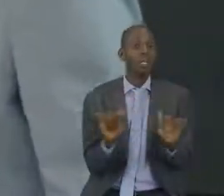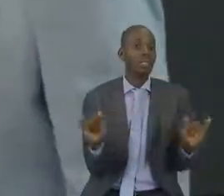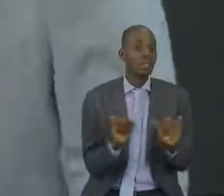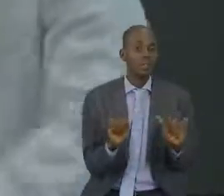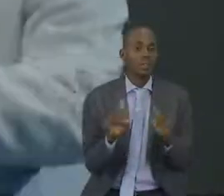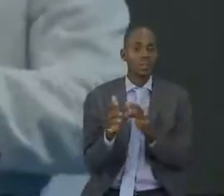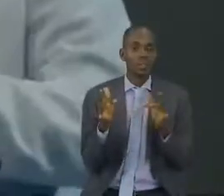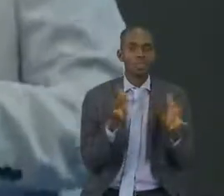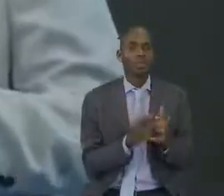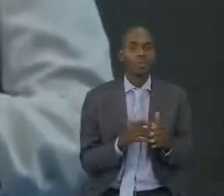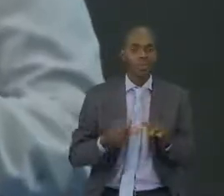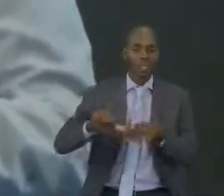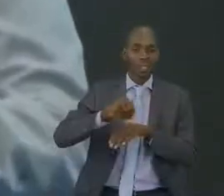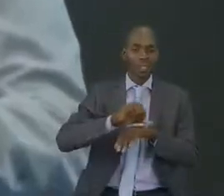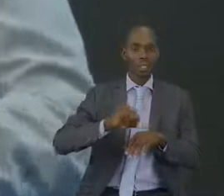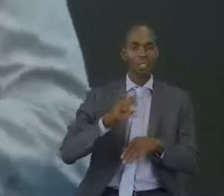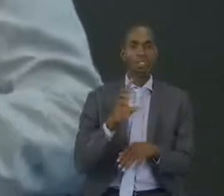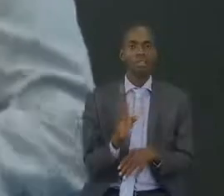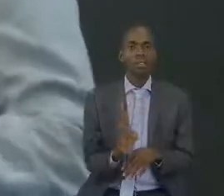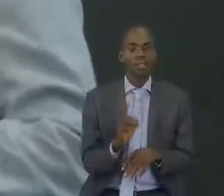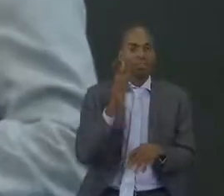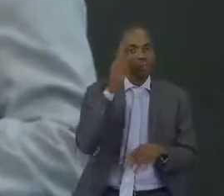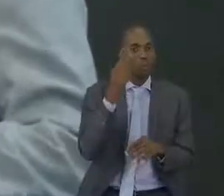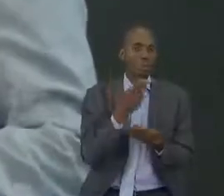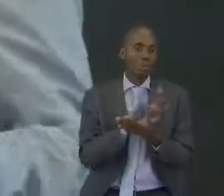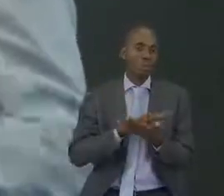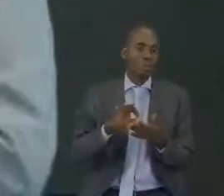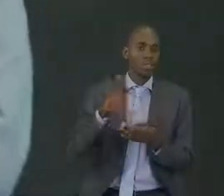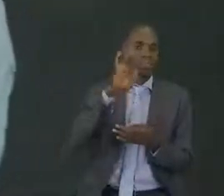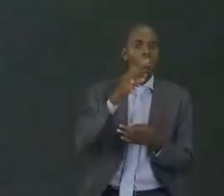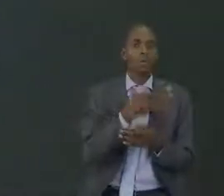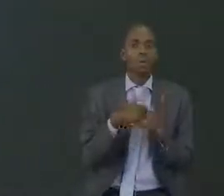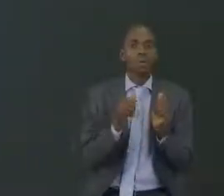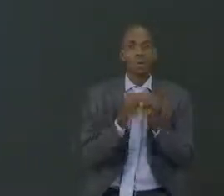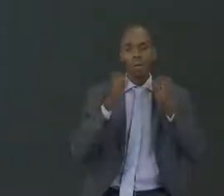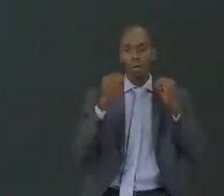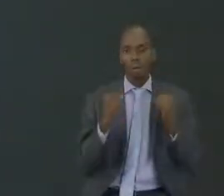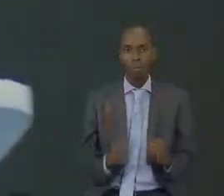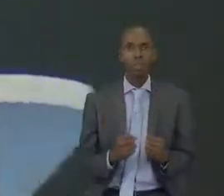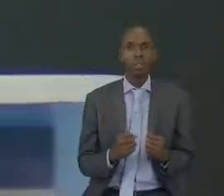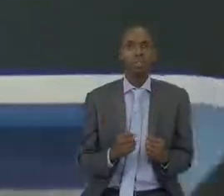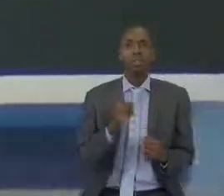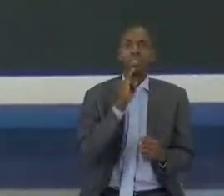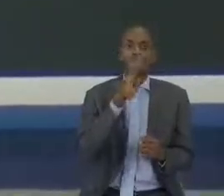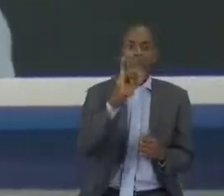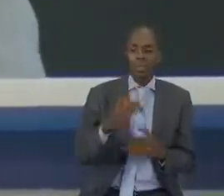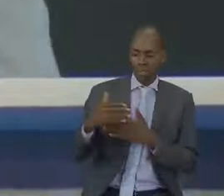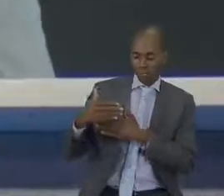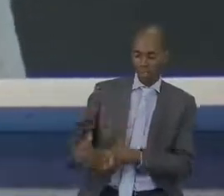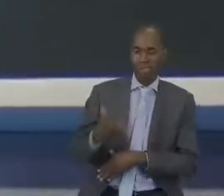Jésus, oint du Saint-Esprit, de puissance, de force, à tes côtés là-bas ce